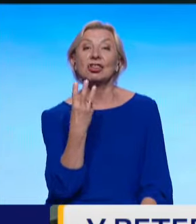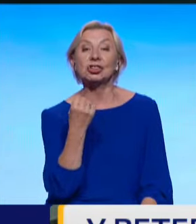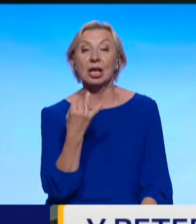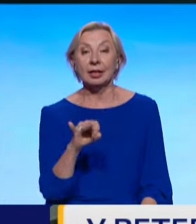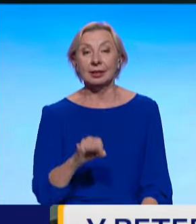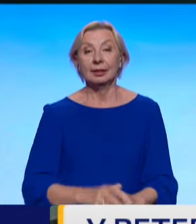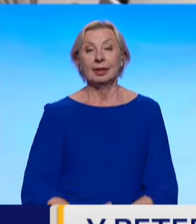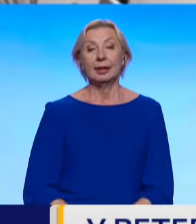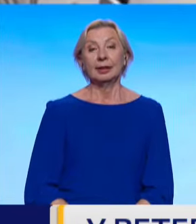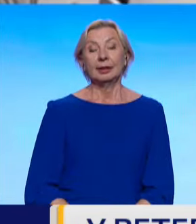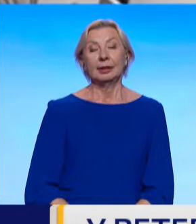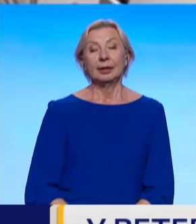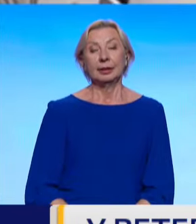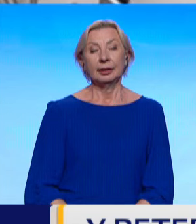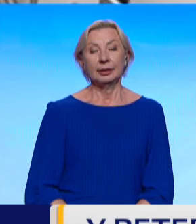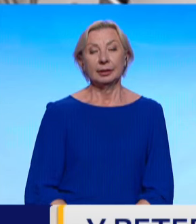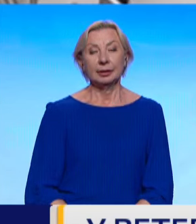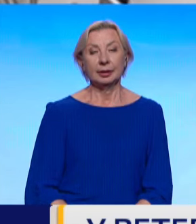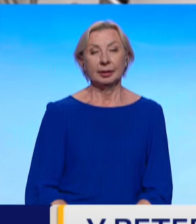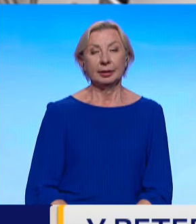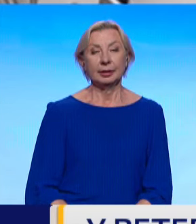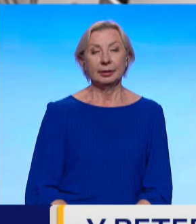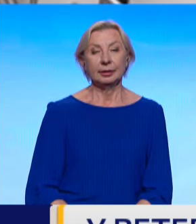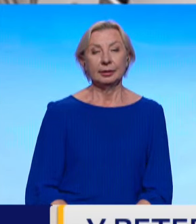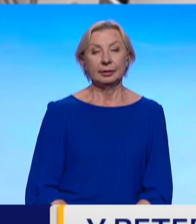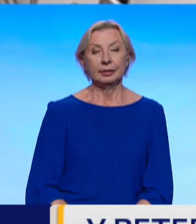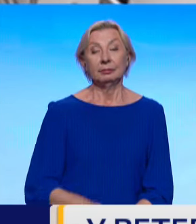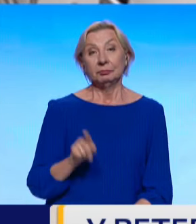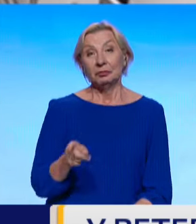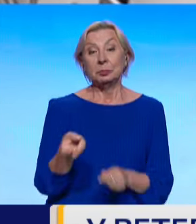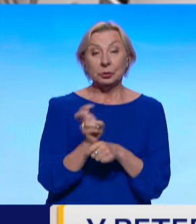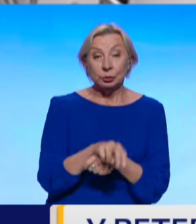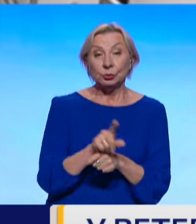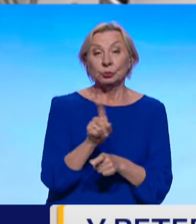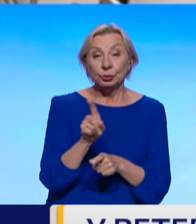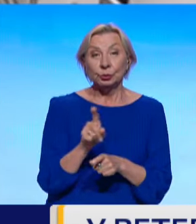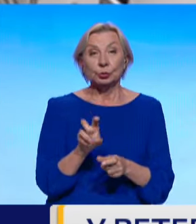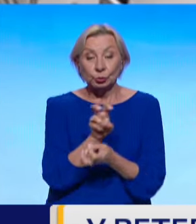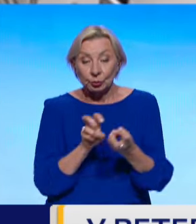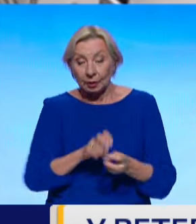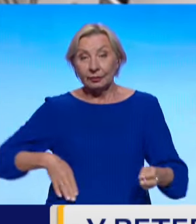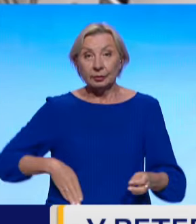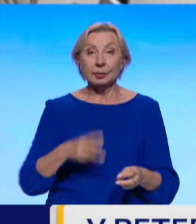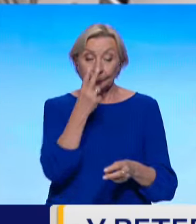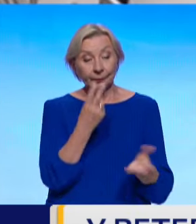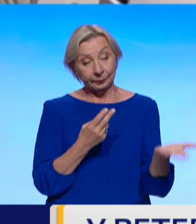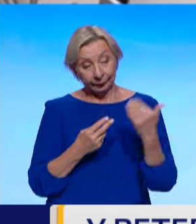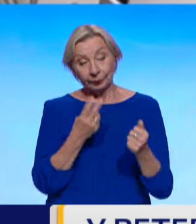порпається в ділянці і стегон, десь щось шукає, наче знайшов. І говорить, от тут,